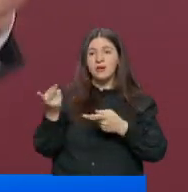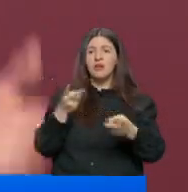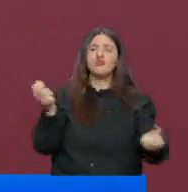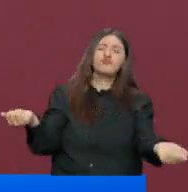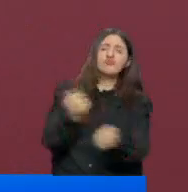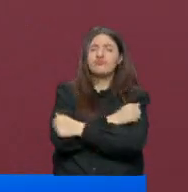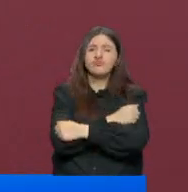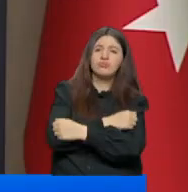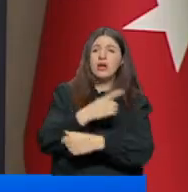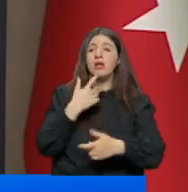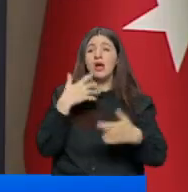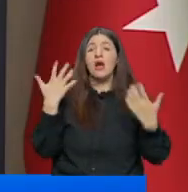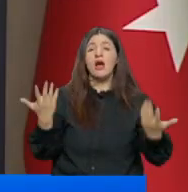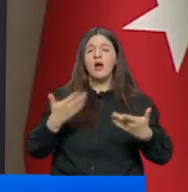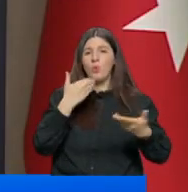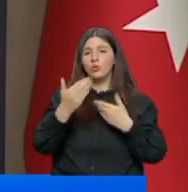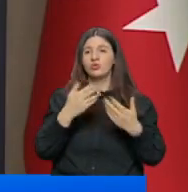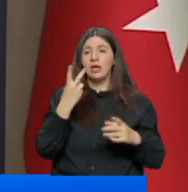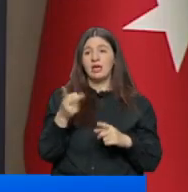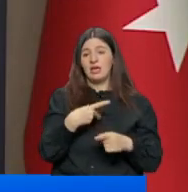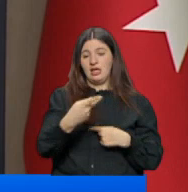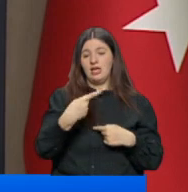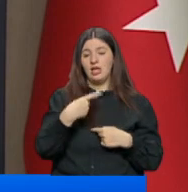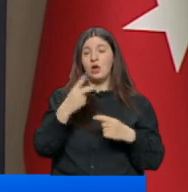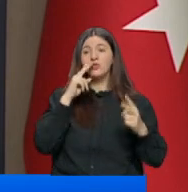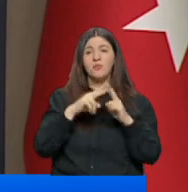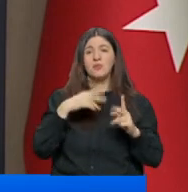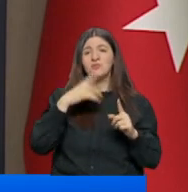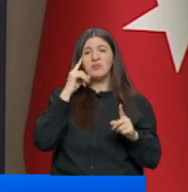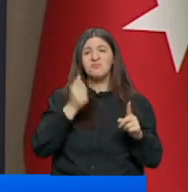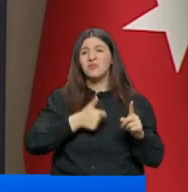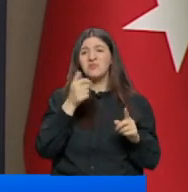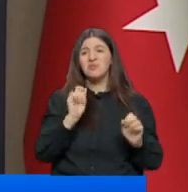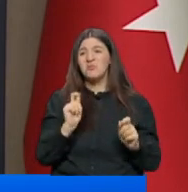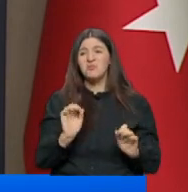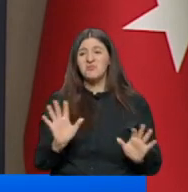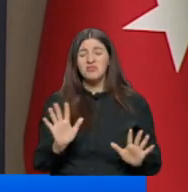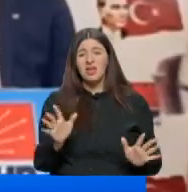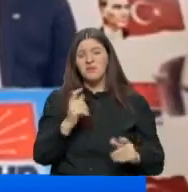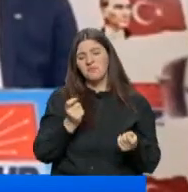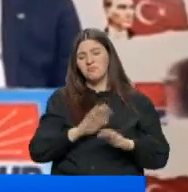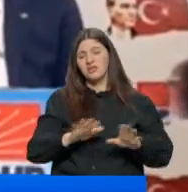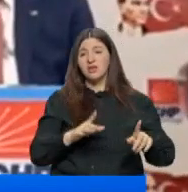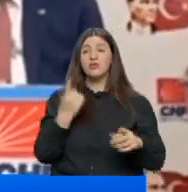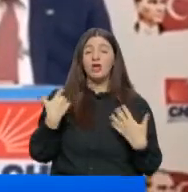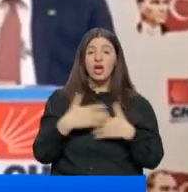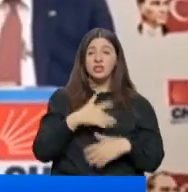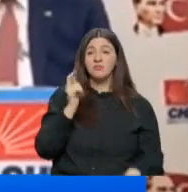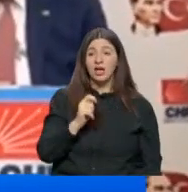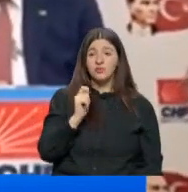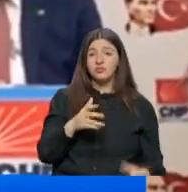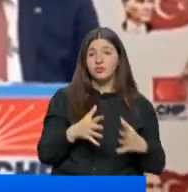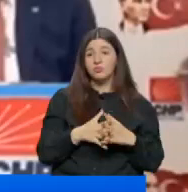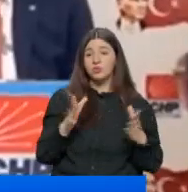sarışmaları dillere destan oldu. İkili bir görüşmeyi benim Mitsotakis'le yapmam mümkün değil. Bitti o iş. Dün akşam yaptığı